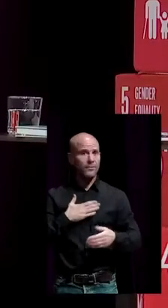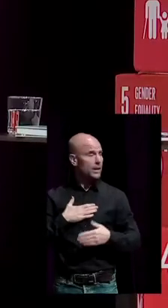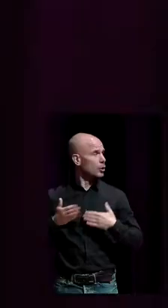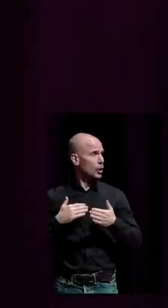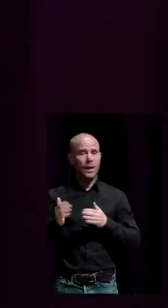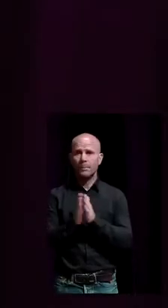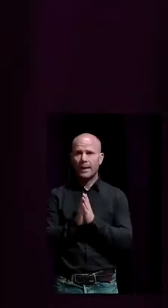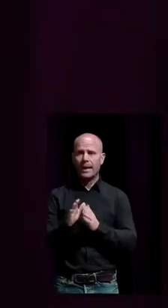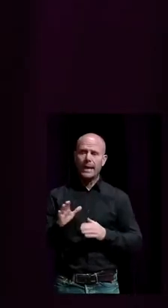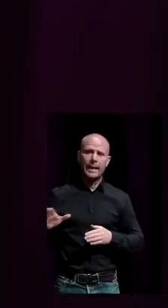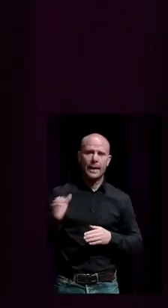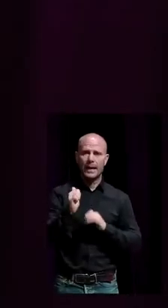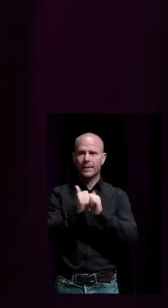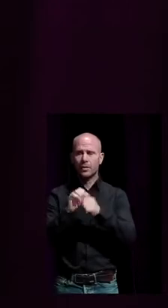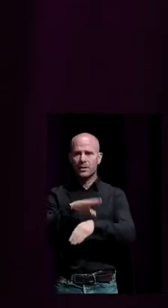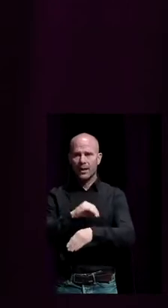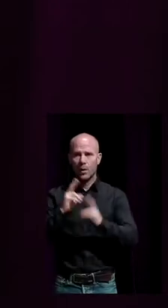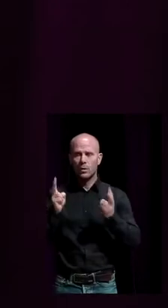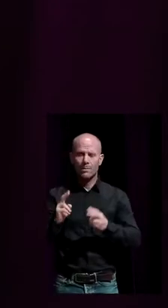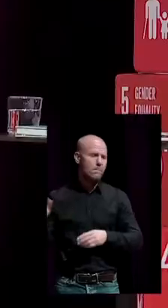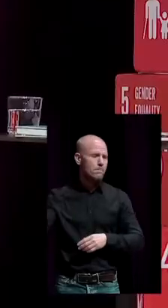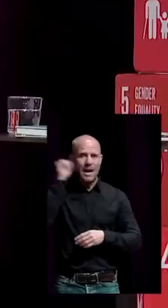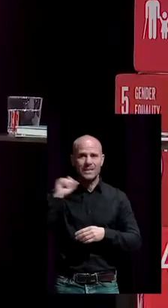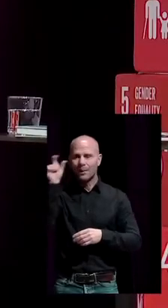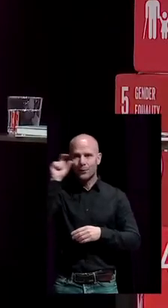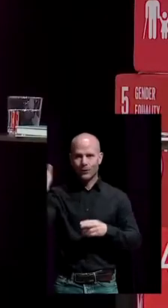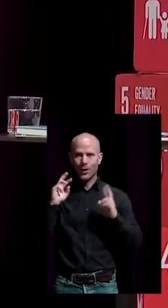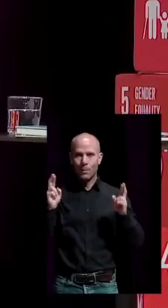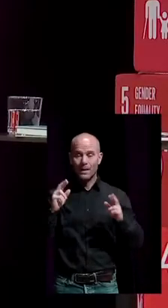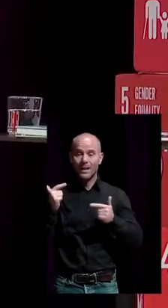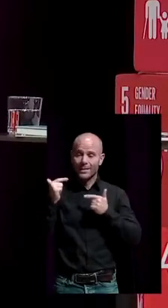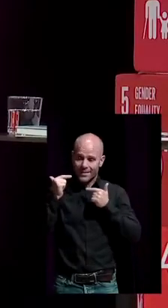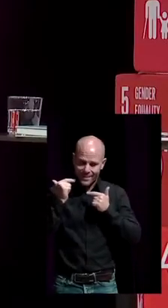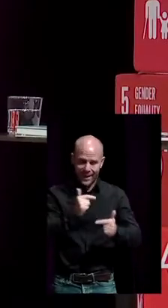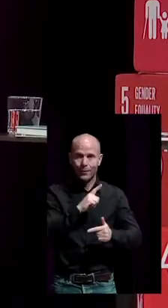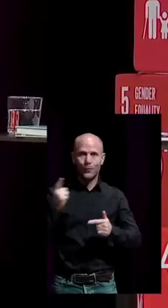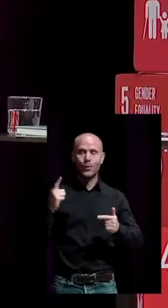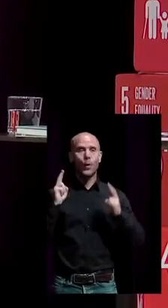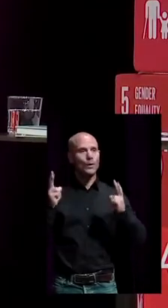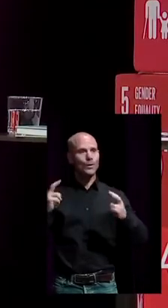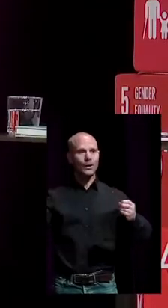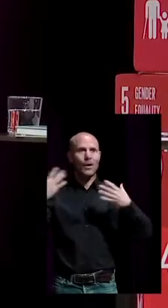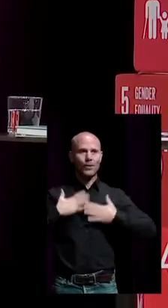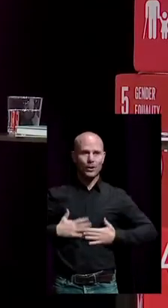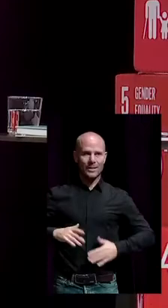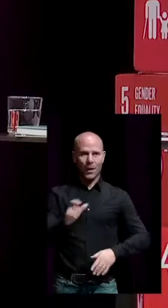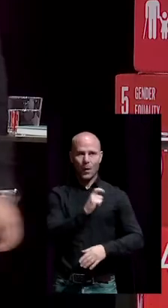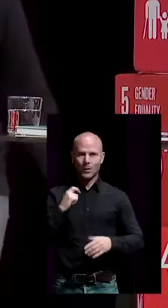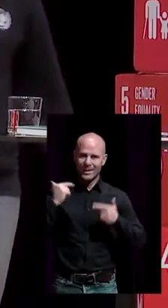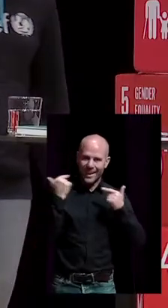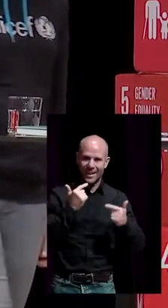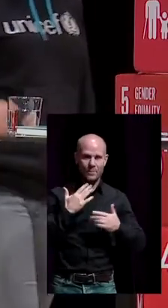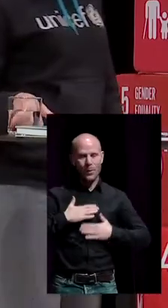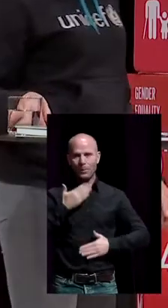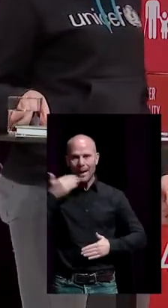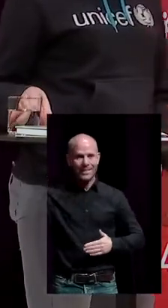hela Idrottssverige och en massa företag hoppas vi. Tack för att du kom och värmde upp tack. Oss och fick oss att må ännu bättre.